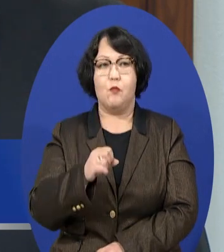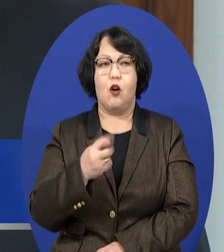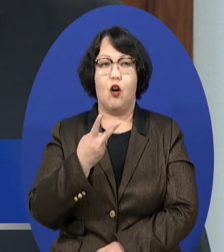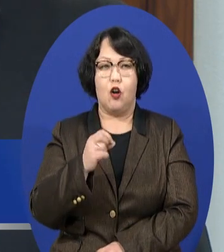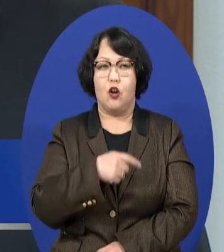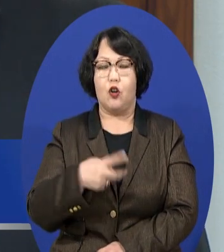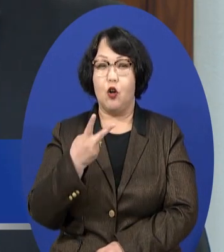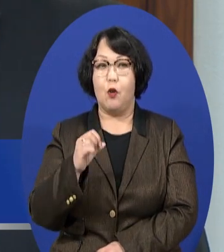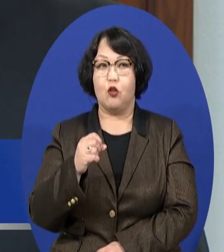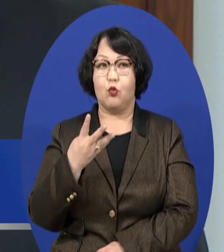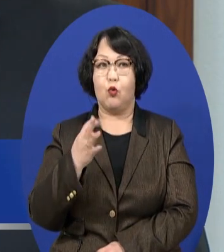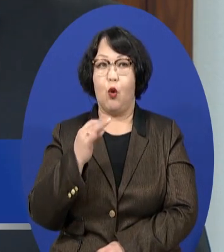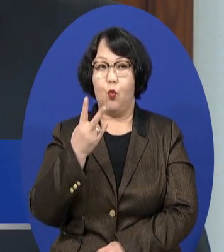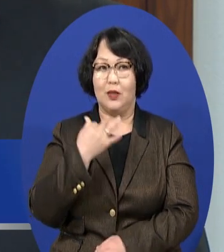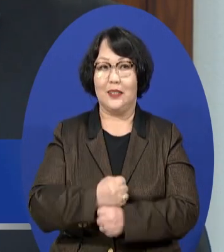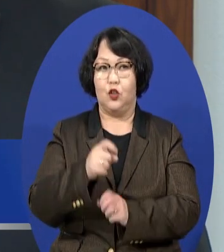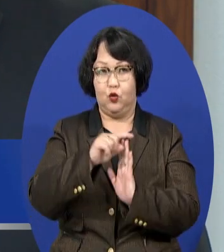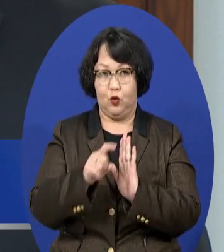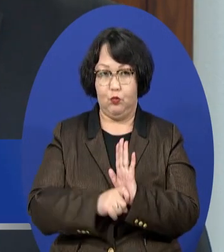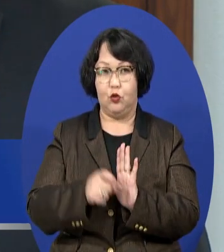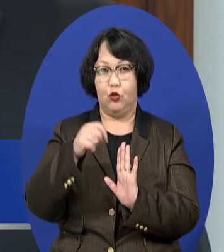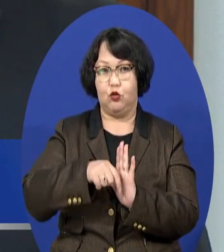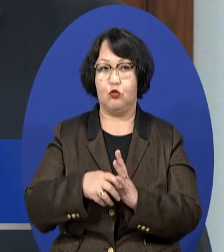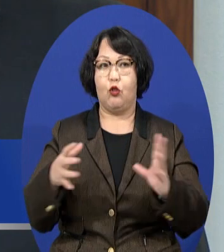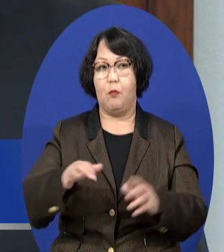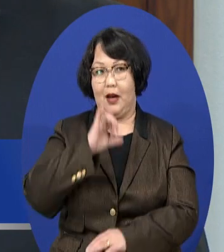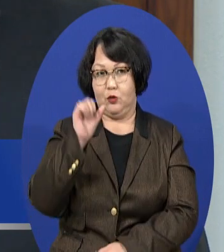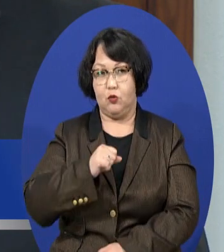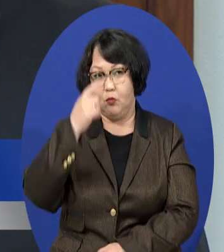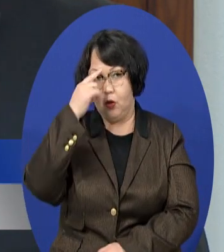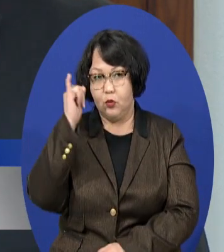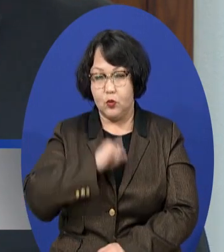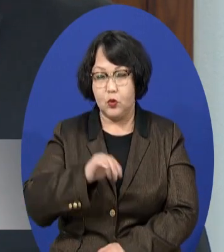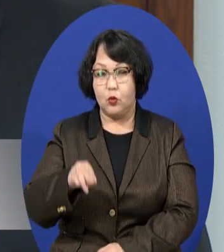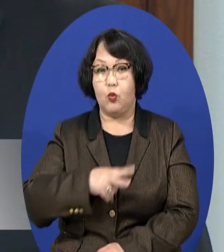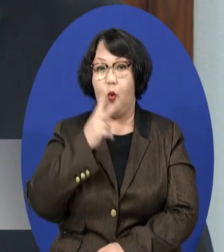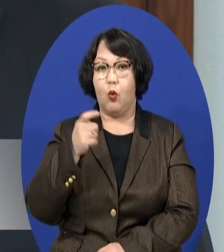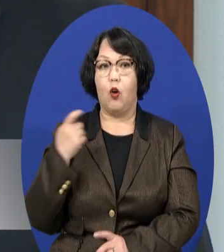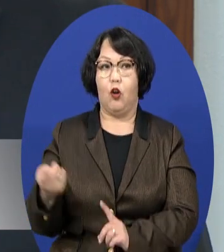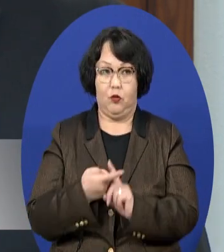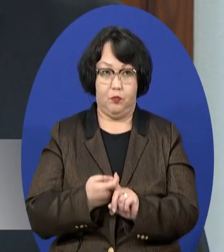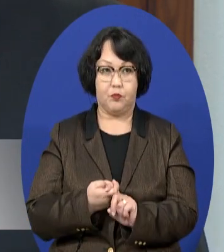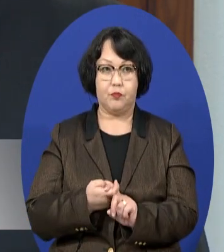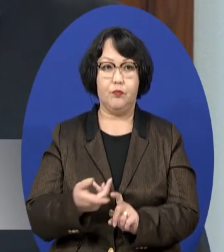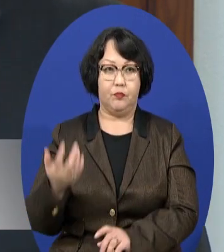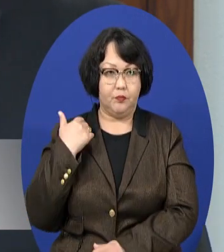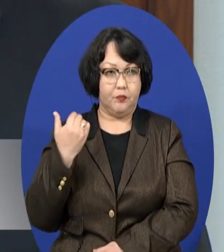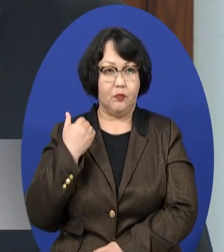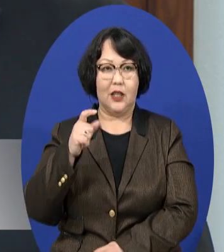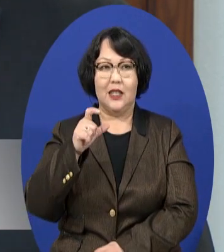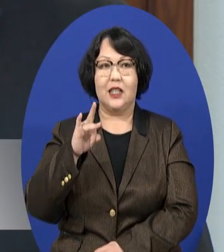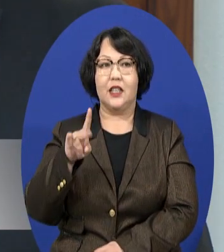2020-24 оны үйл ажиллагааны хөтөлбөрт туссан нэг томоохон асуудал бол Монголын түүхэд хамаарах эртний одоо